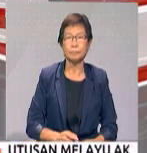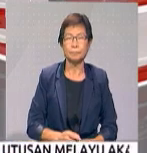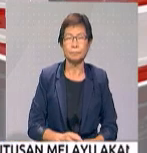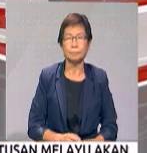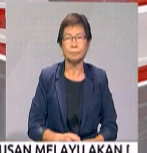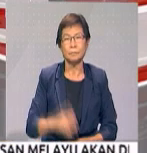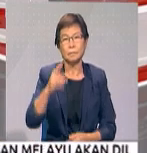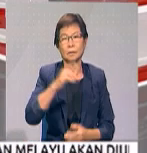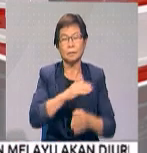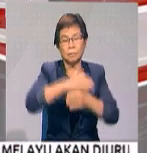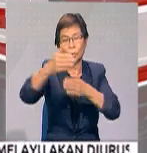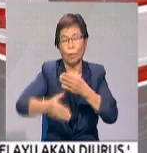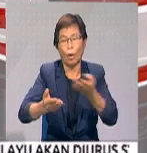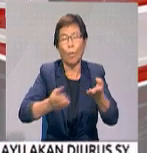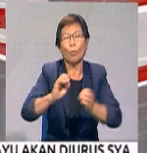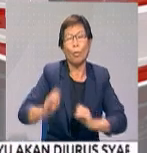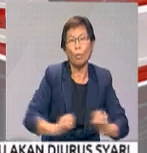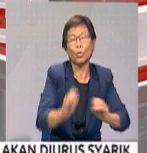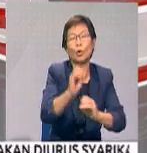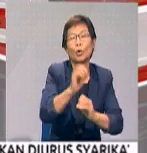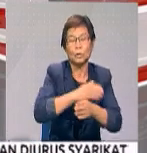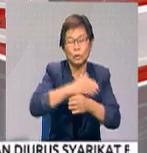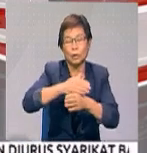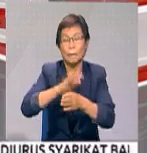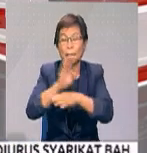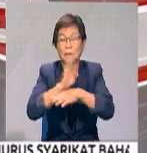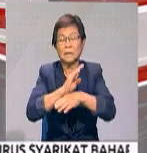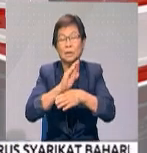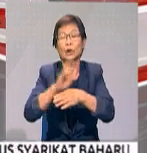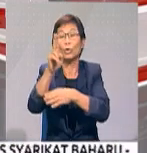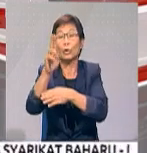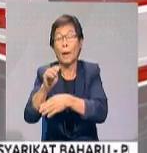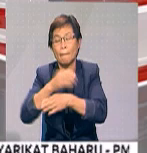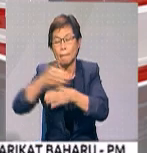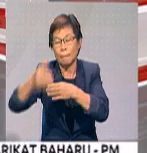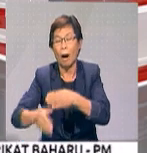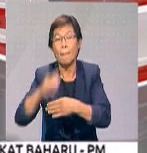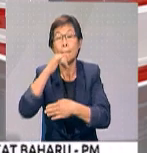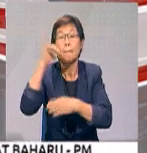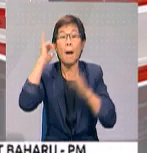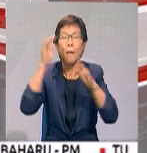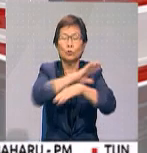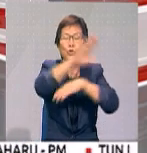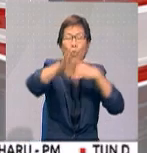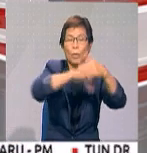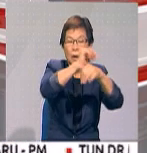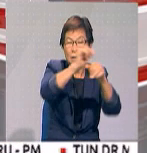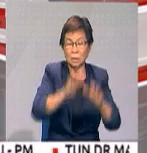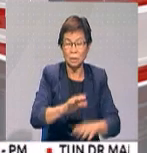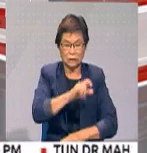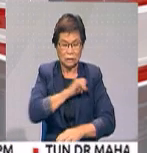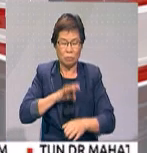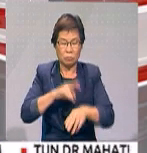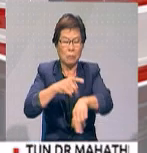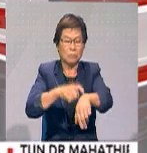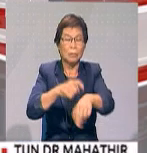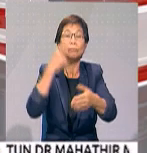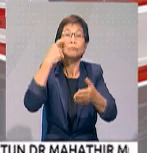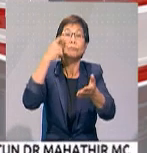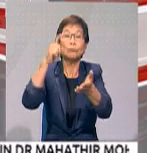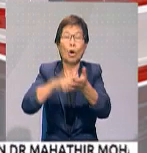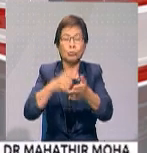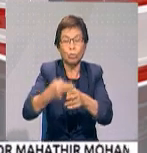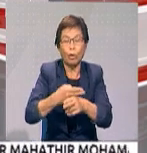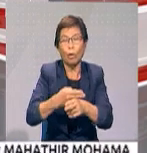Ya, susulan penamatan operasi utusan Melayu Malaysia Berhad semalam dengan para pekerjanya yang diberi notis singkat untuk